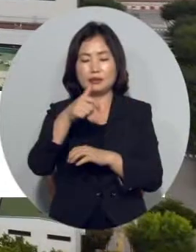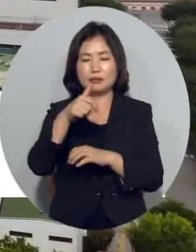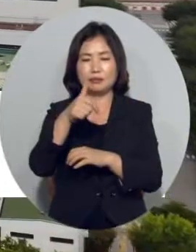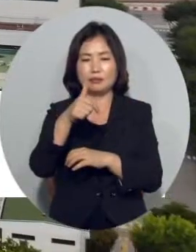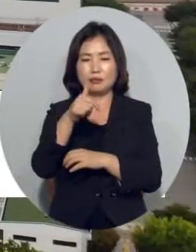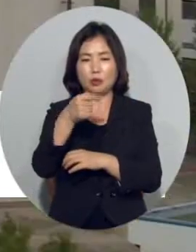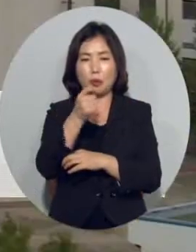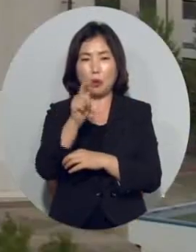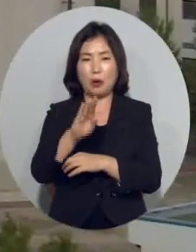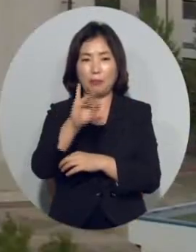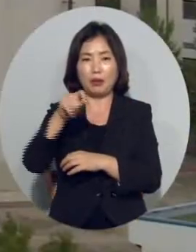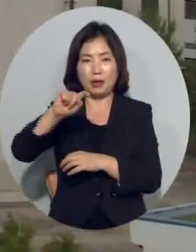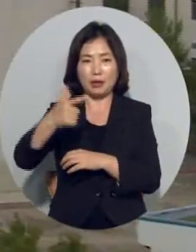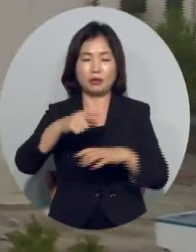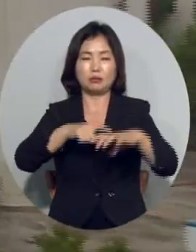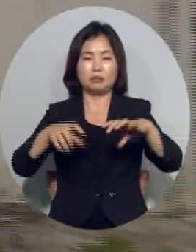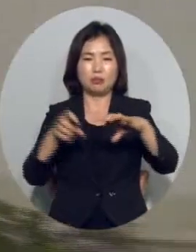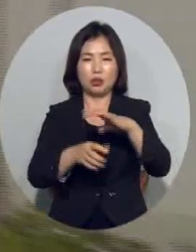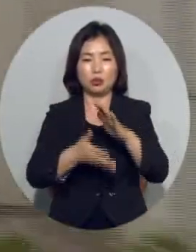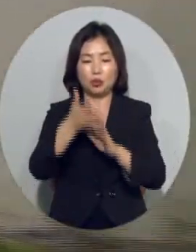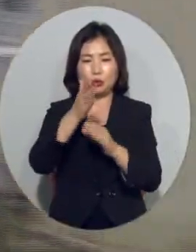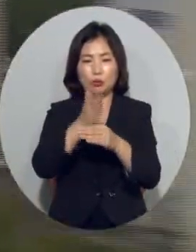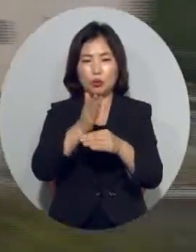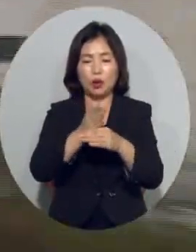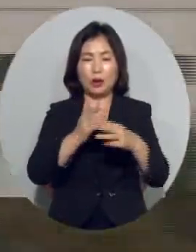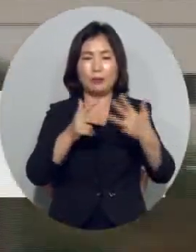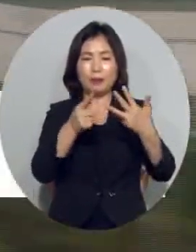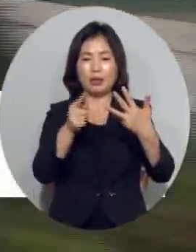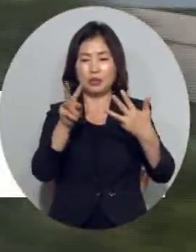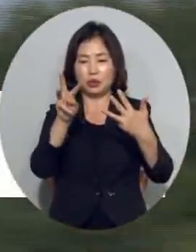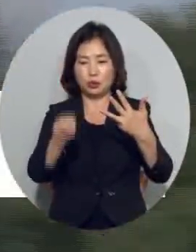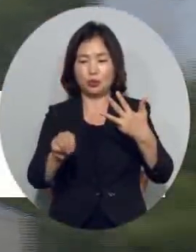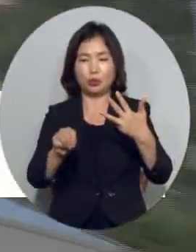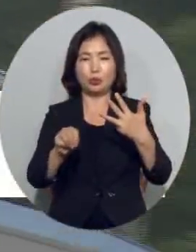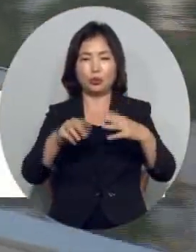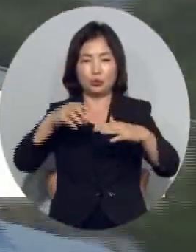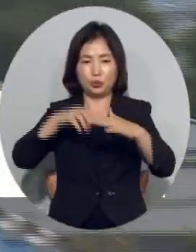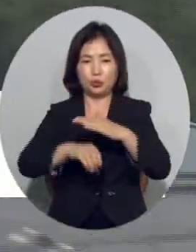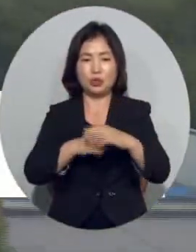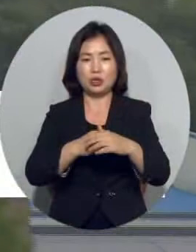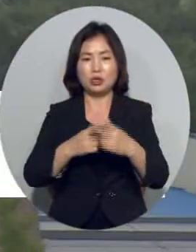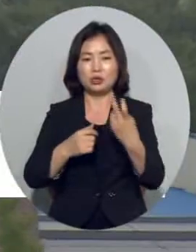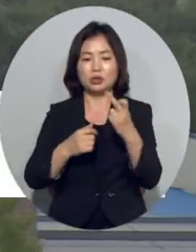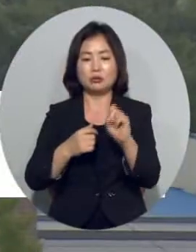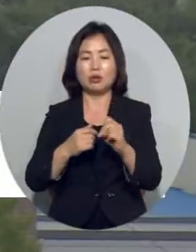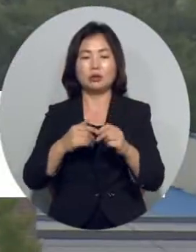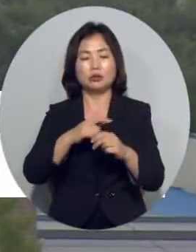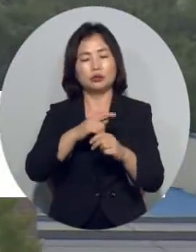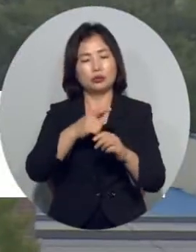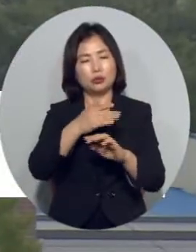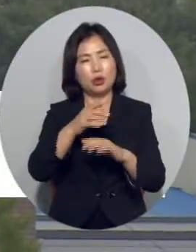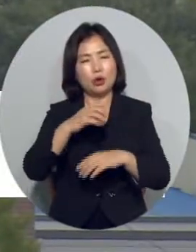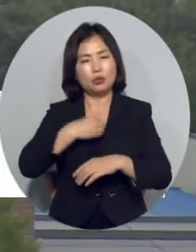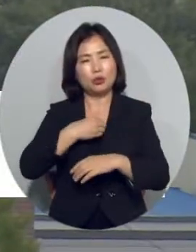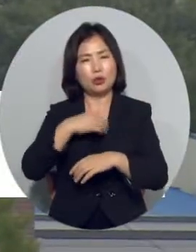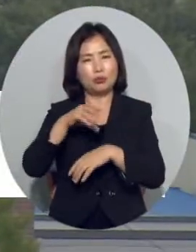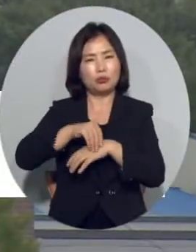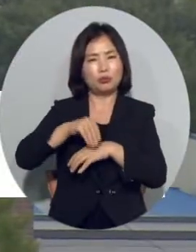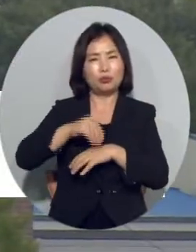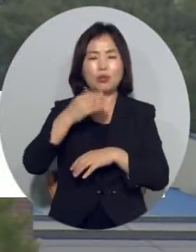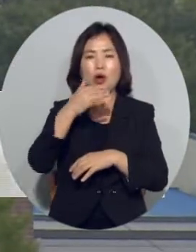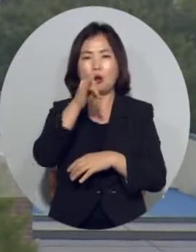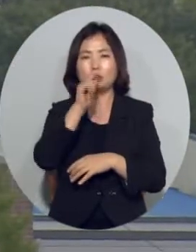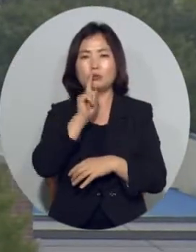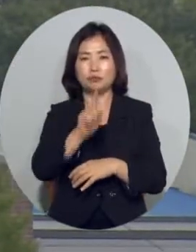예정입니다 도심 통과 구간 은 타 1km 정도 지역주민 12만 명 정도가 위험에 노출될